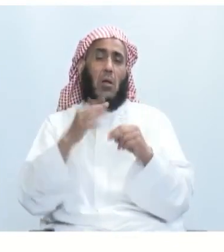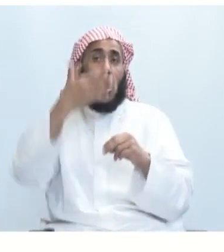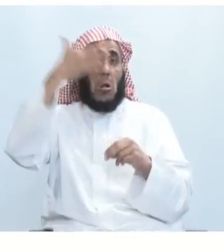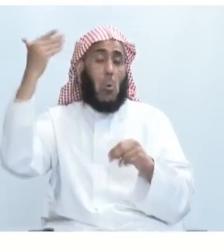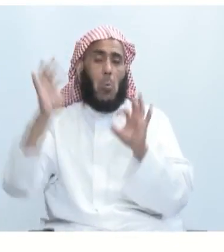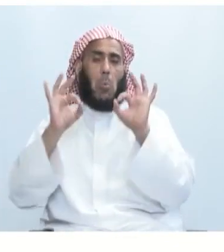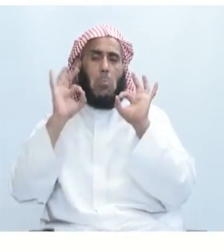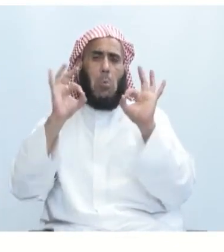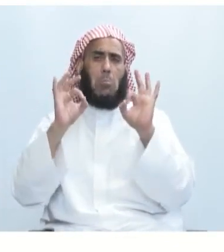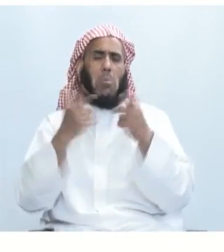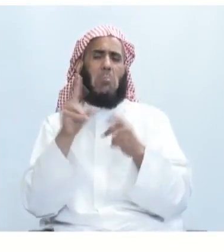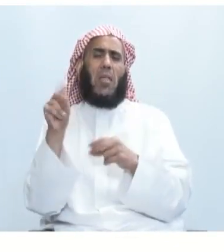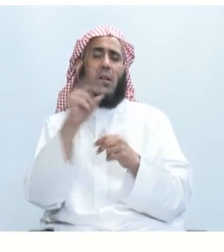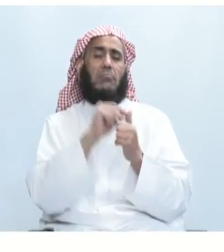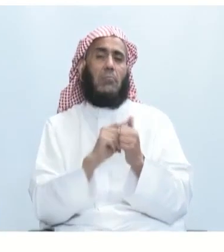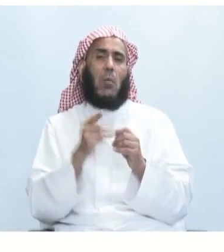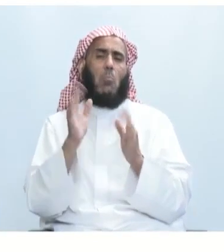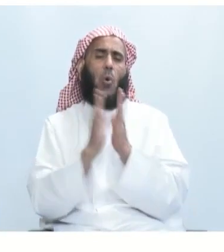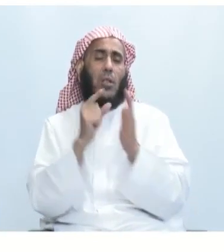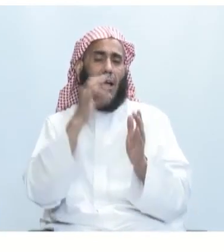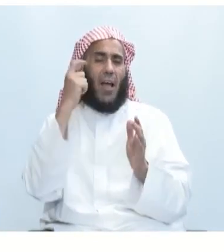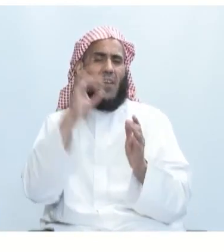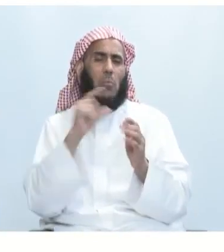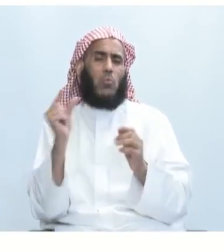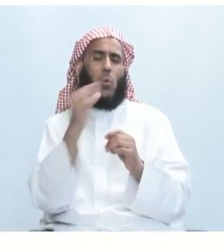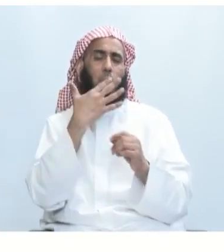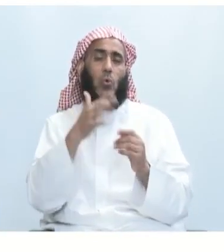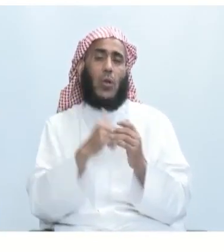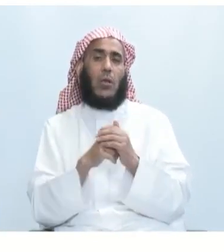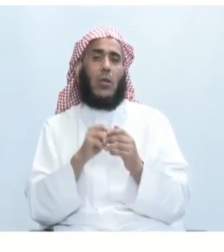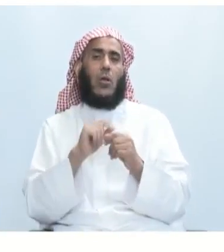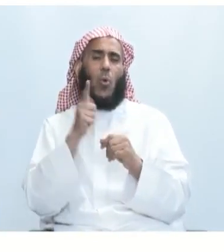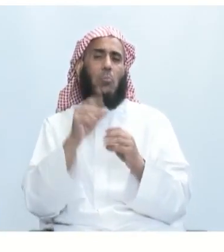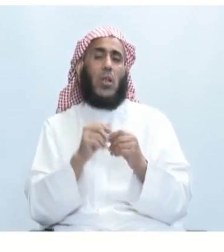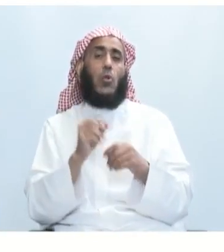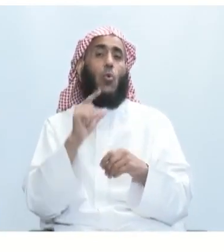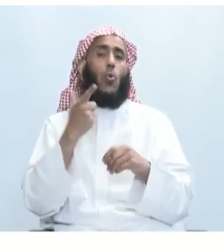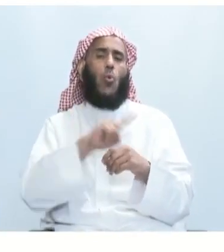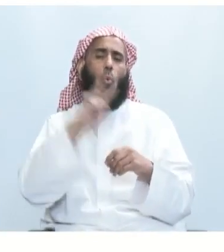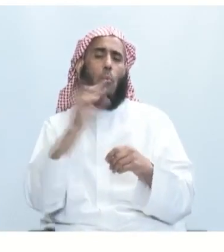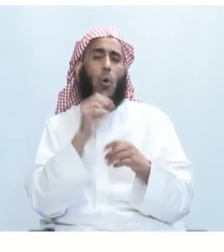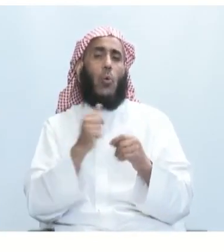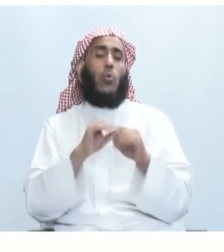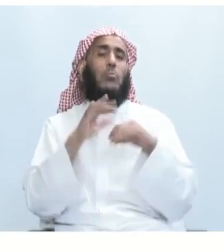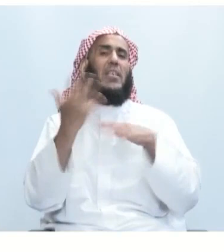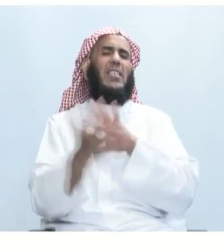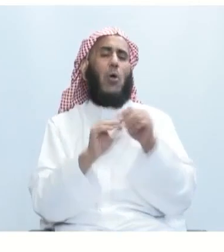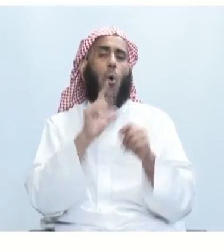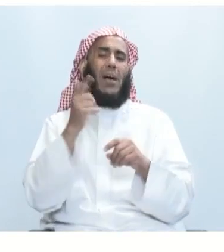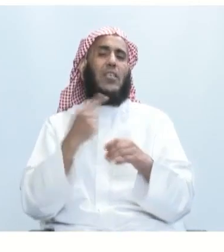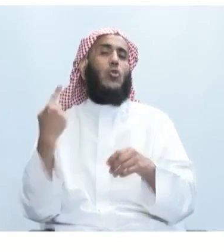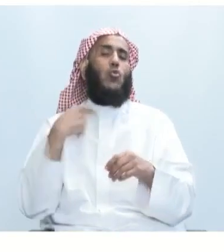فيها ف مثلا المواد التي افهم مصطلحاتها بسهوله لغتها علوم اللغه والعلوم الاجتماعيه وماده